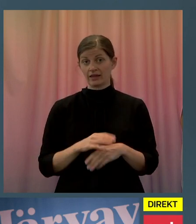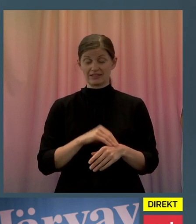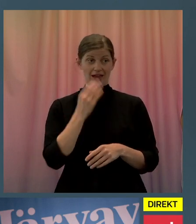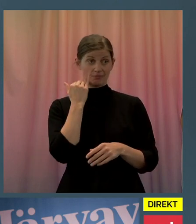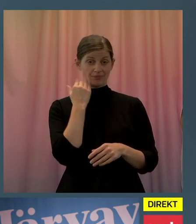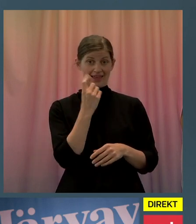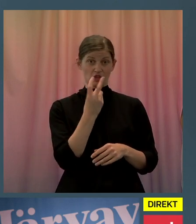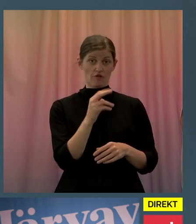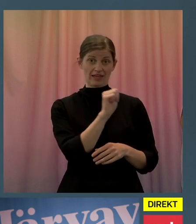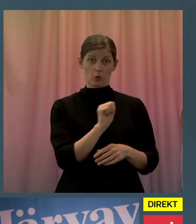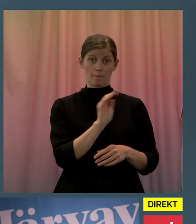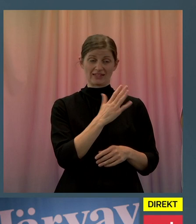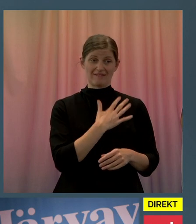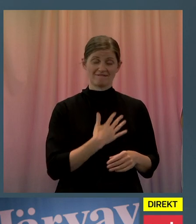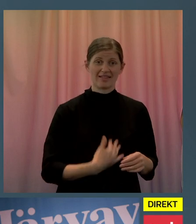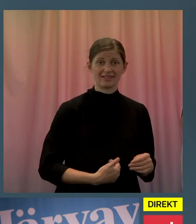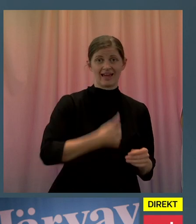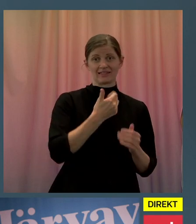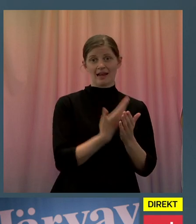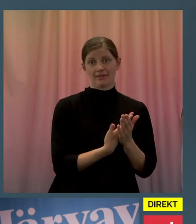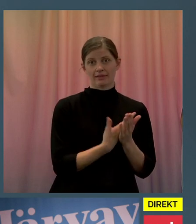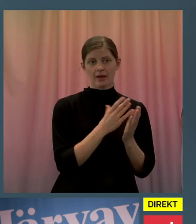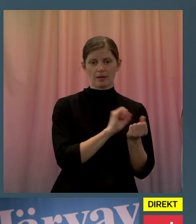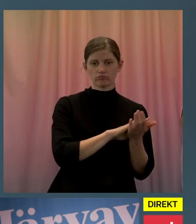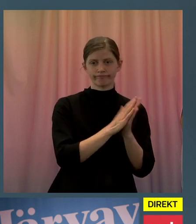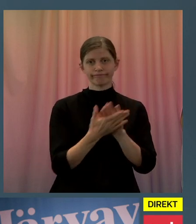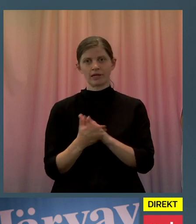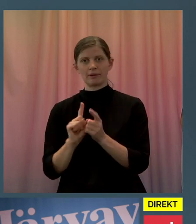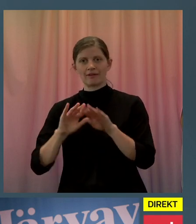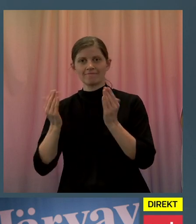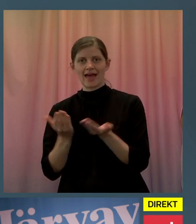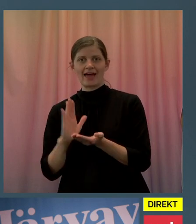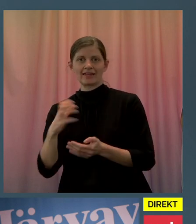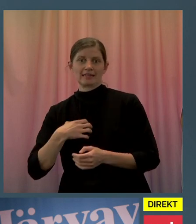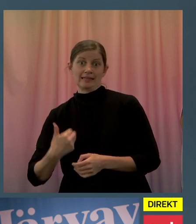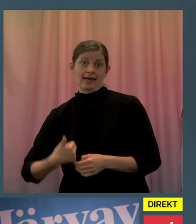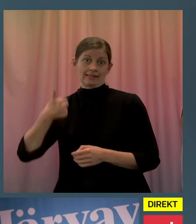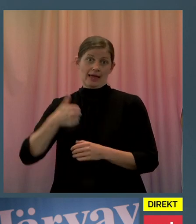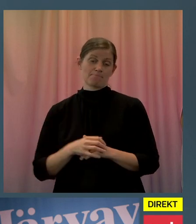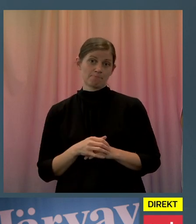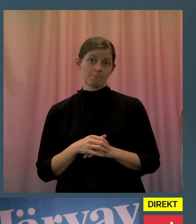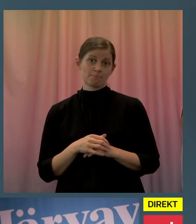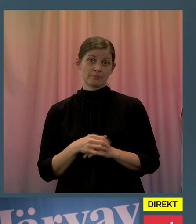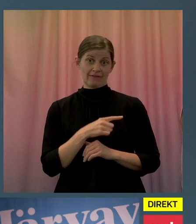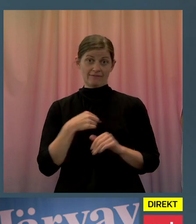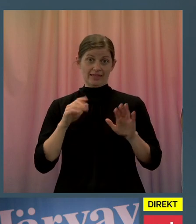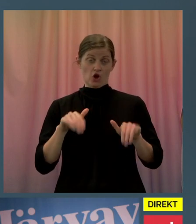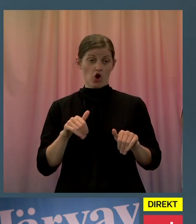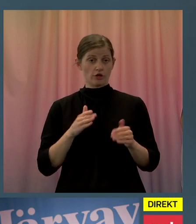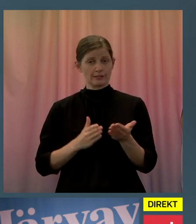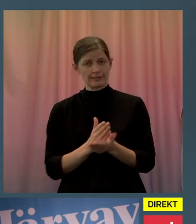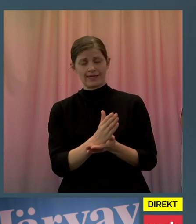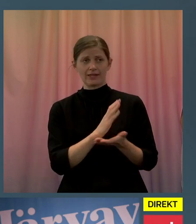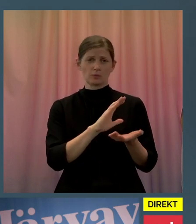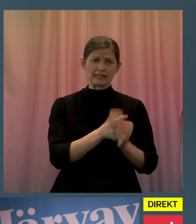ett av Europas fattigaste länder och blev ett av världens rikaste. Vi har klarat krascher och